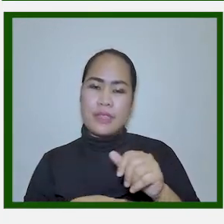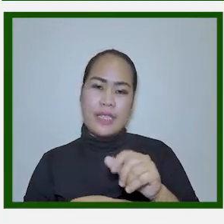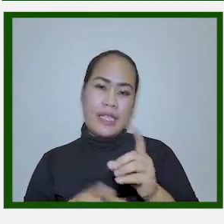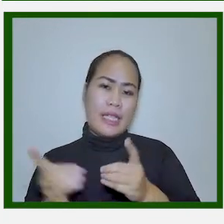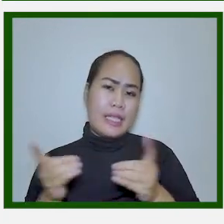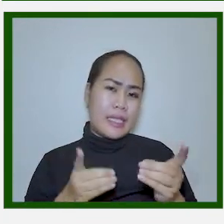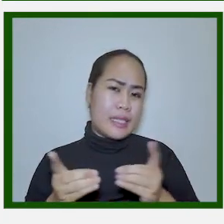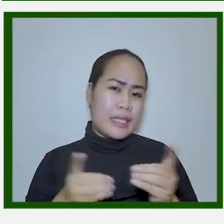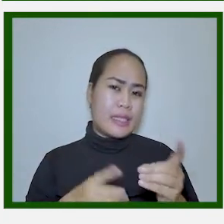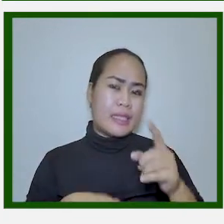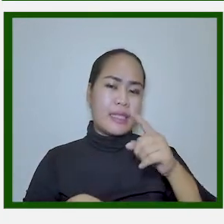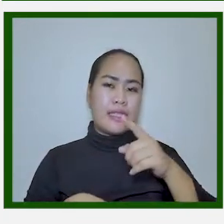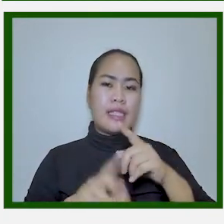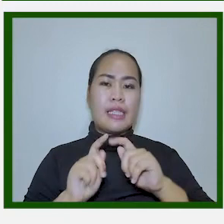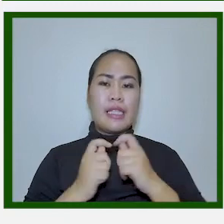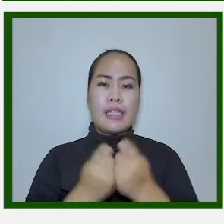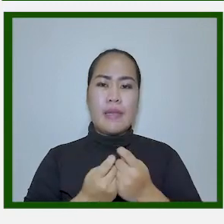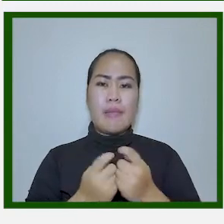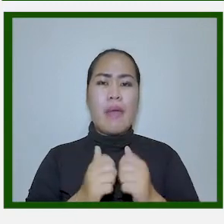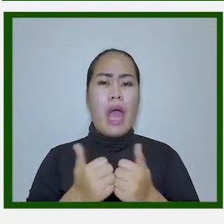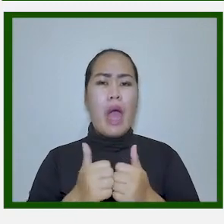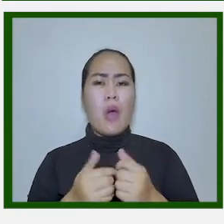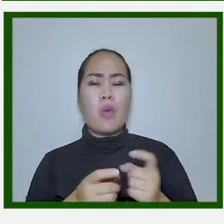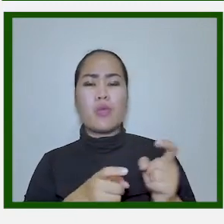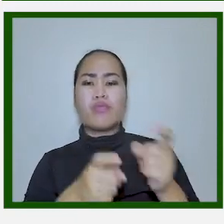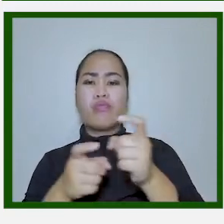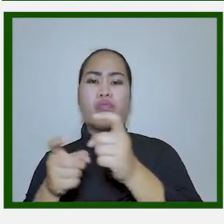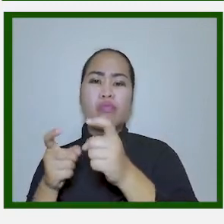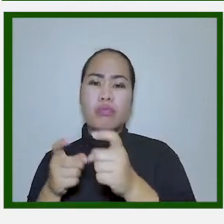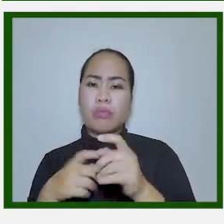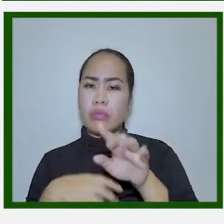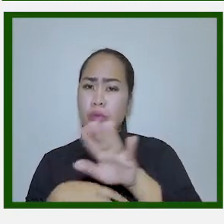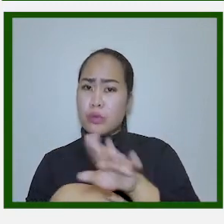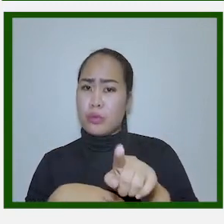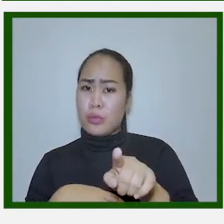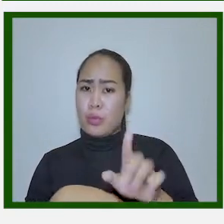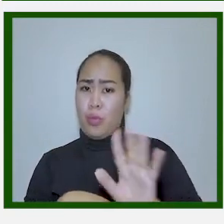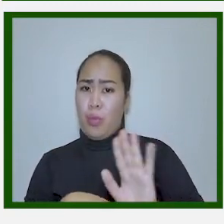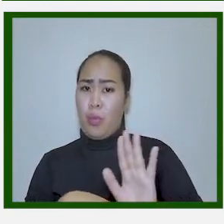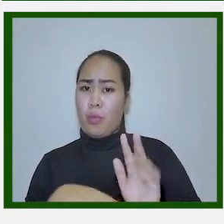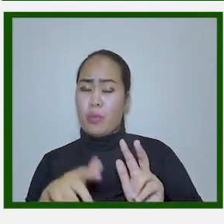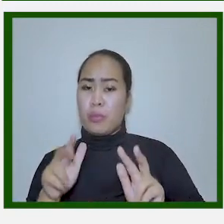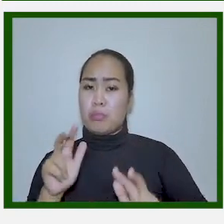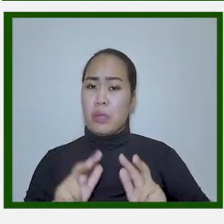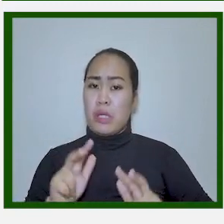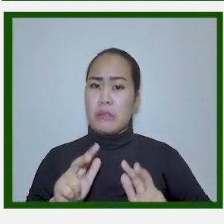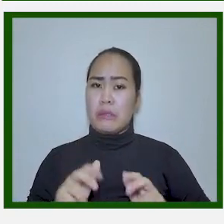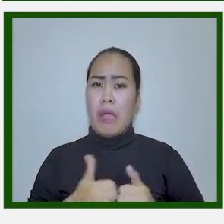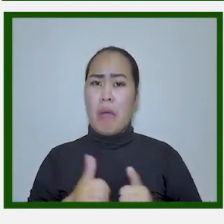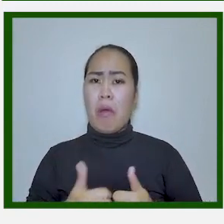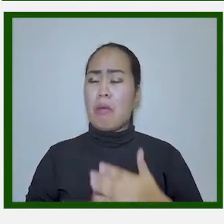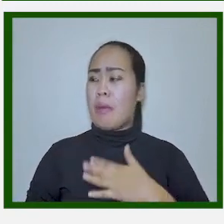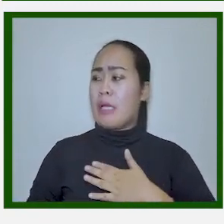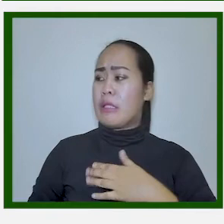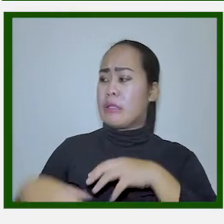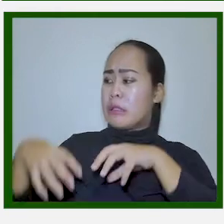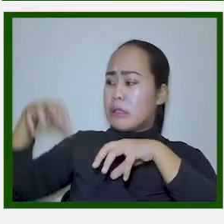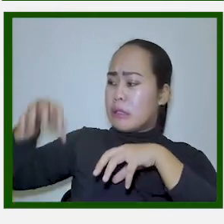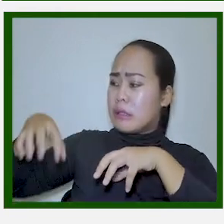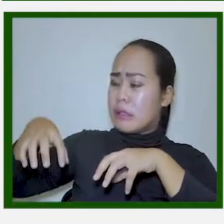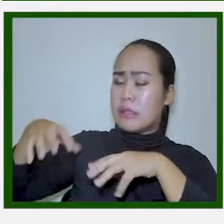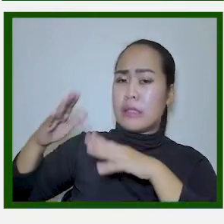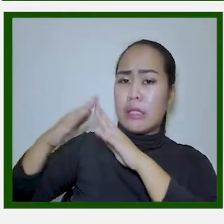no. So huwag kayong magpapanik, ha, kung halimbawa, oh, ba't yung kapitbahay ko meron na, ako wala pa, di ba? Huwag niyo muna ako i-text, di ba? Unang araw pa lang,